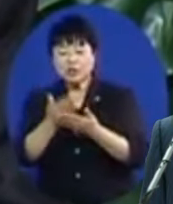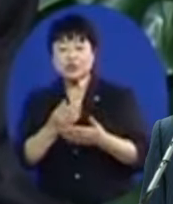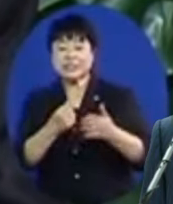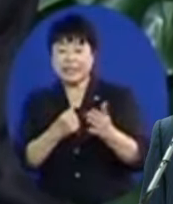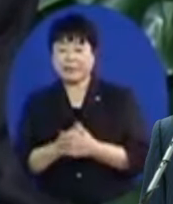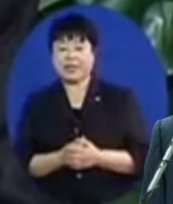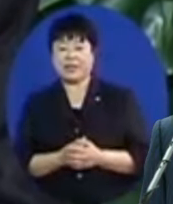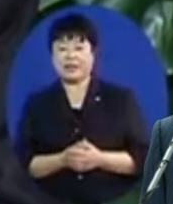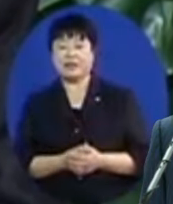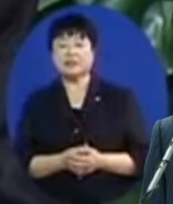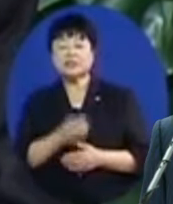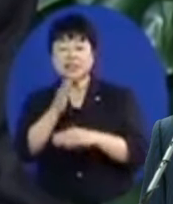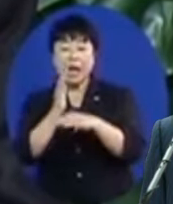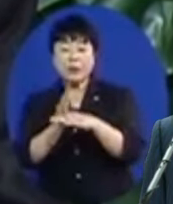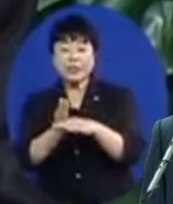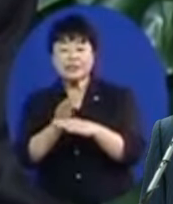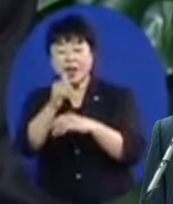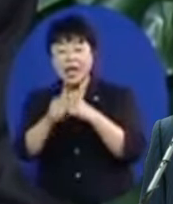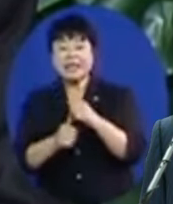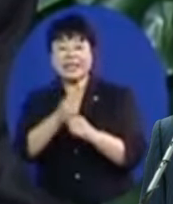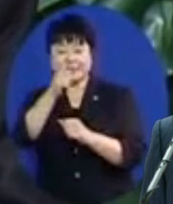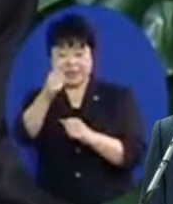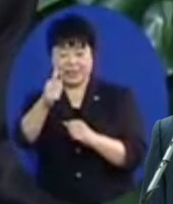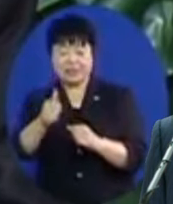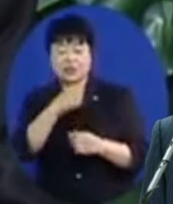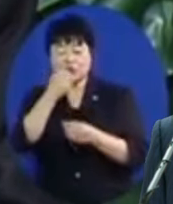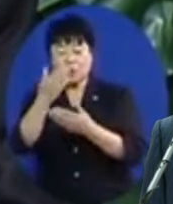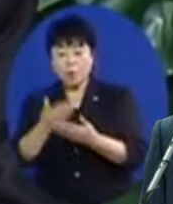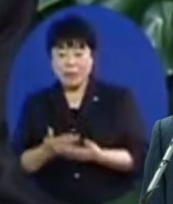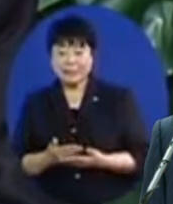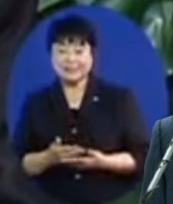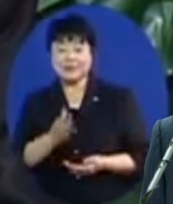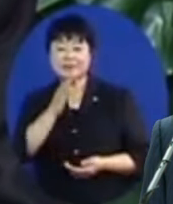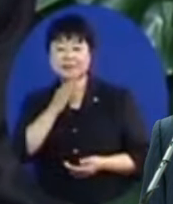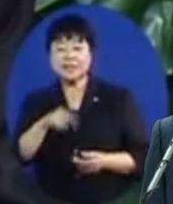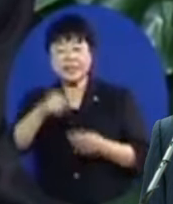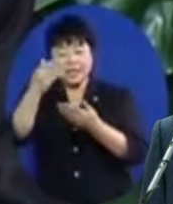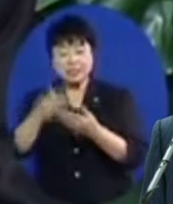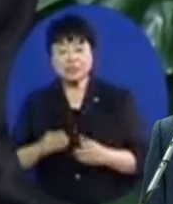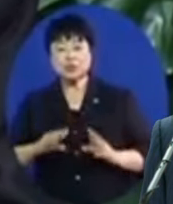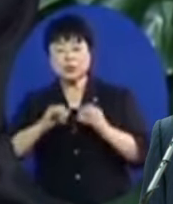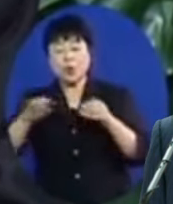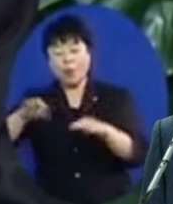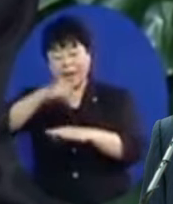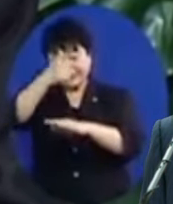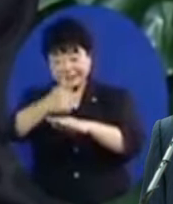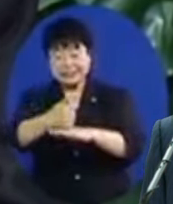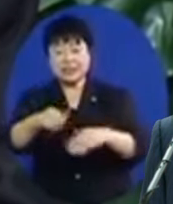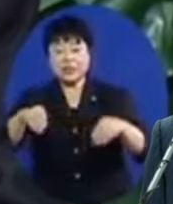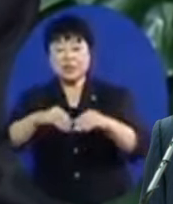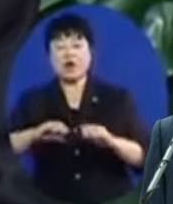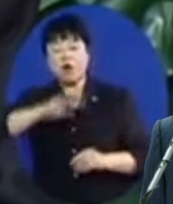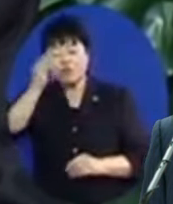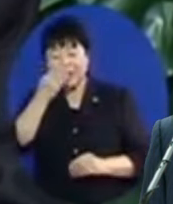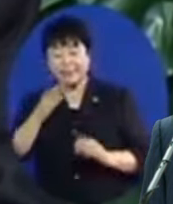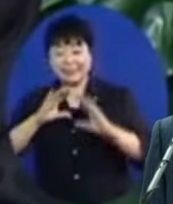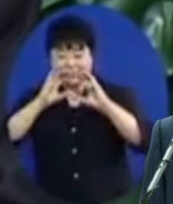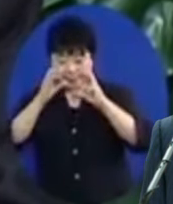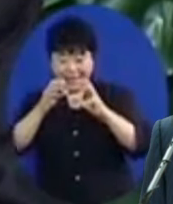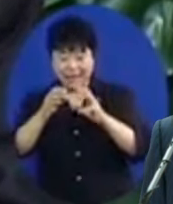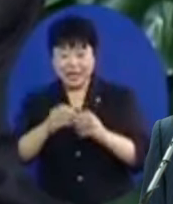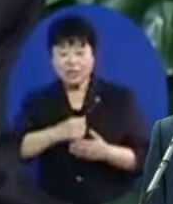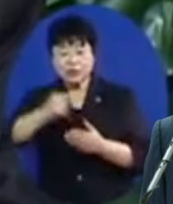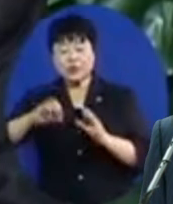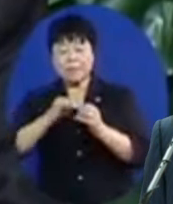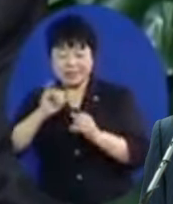주시고 우리는 그 가운데서 하나님의 축복을 받아서 택하신 족속이요 왕같은 제사장이요 거룩한 나라요 그